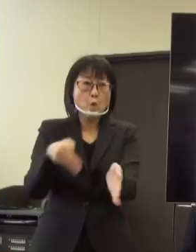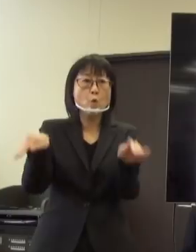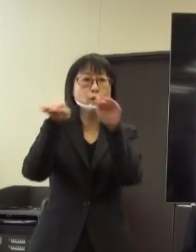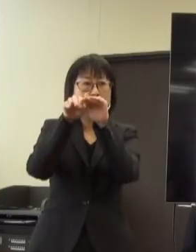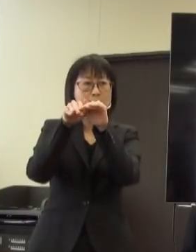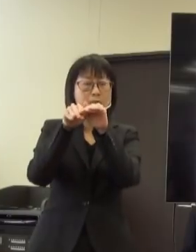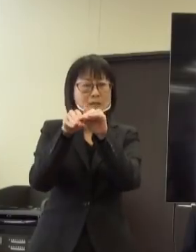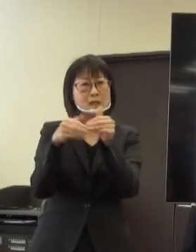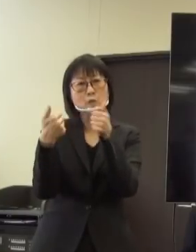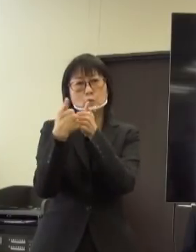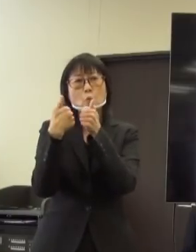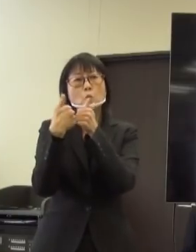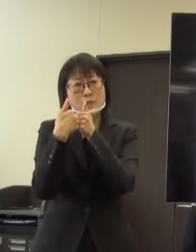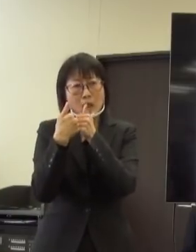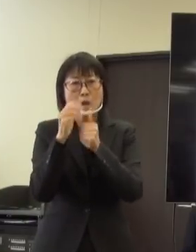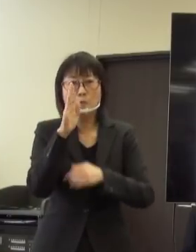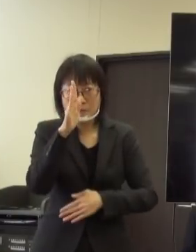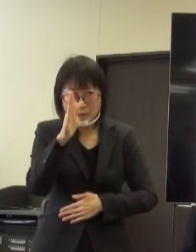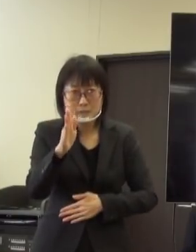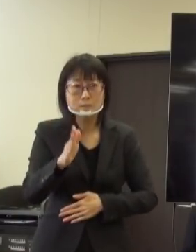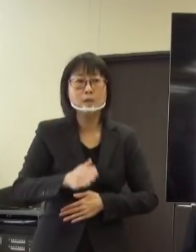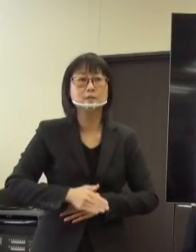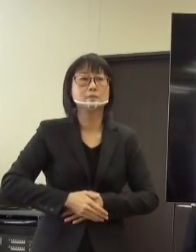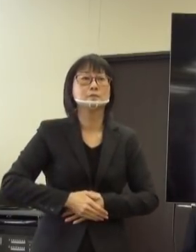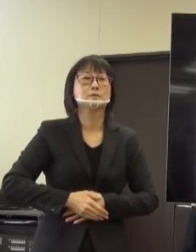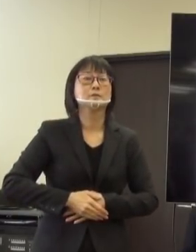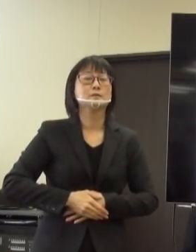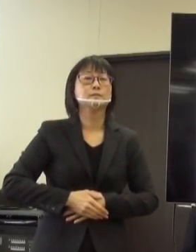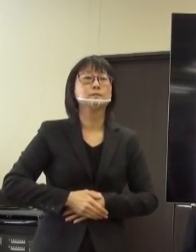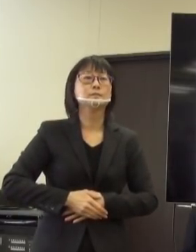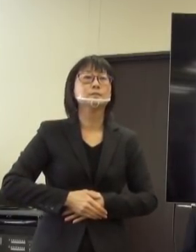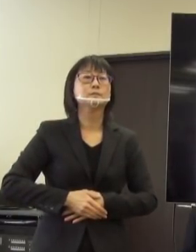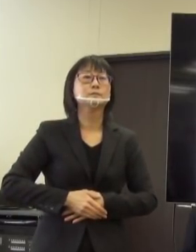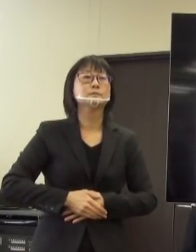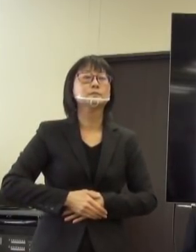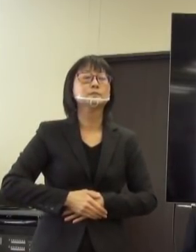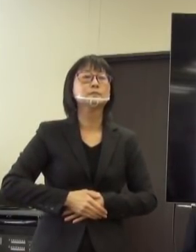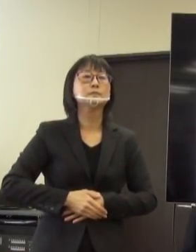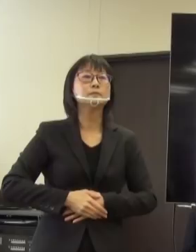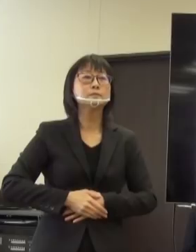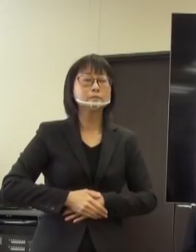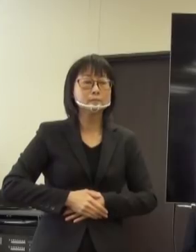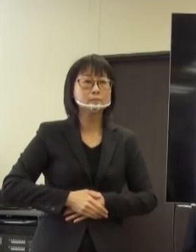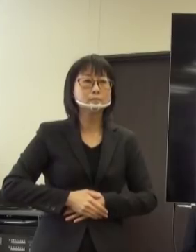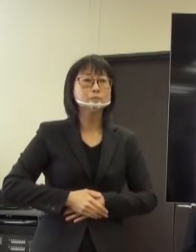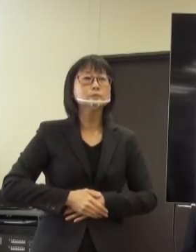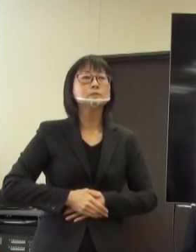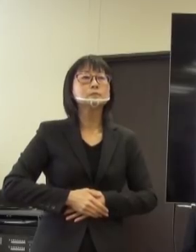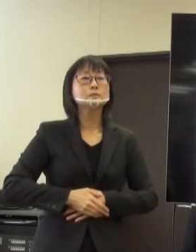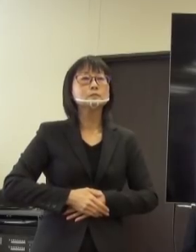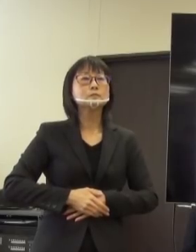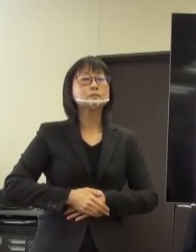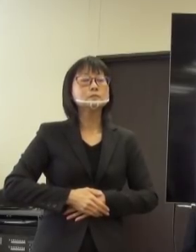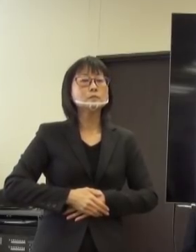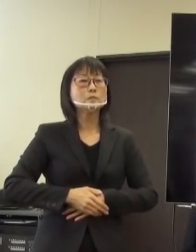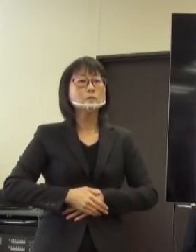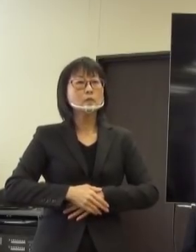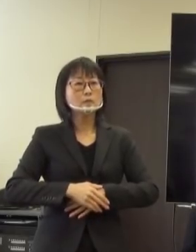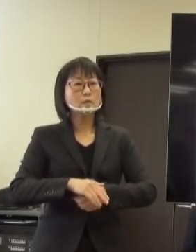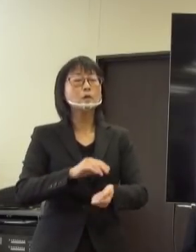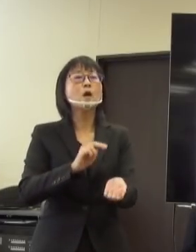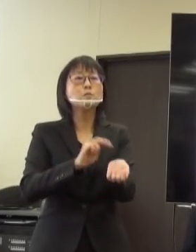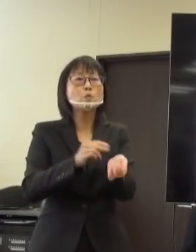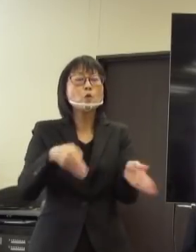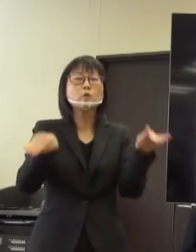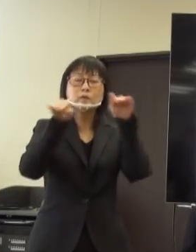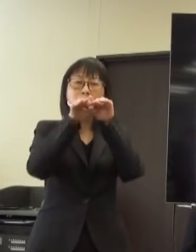関に、ご相談いただきたいと思います。それからかかりつけ、医がないという方